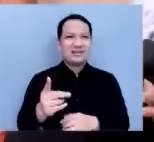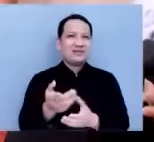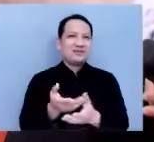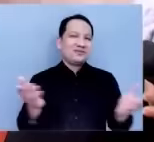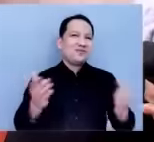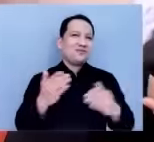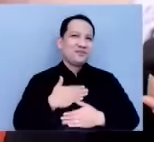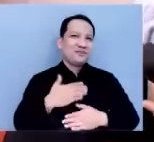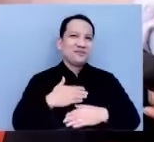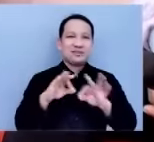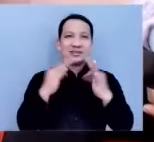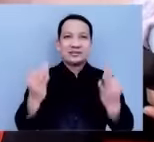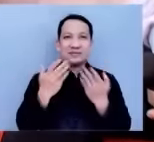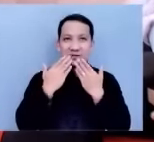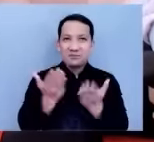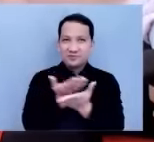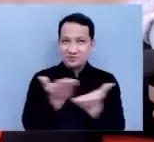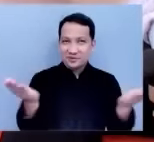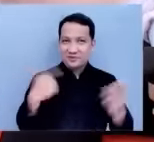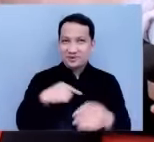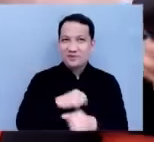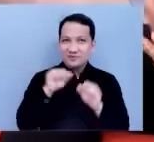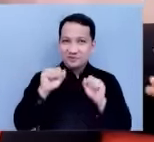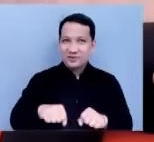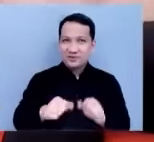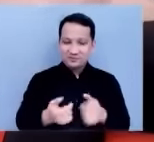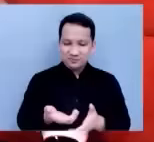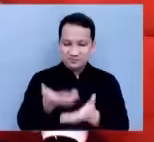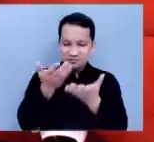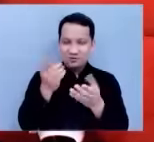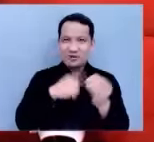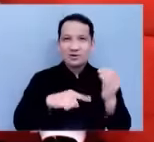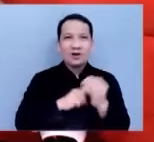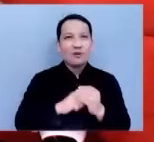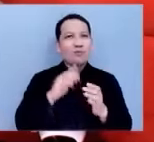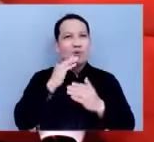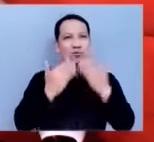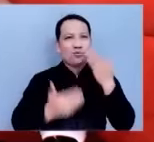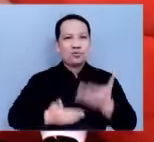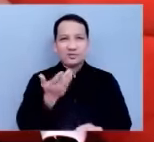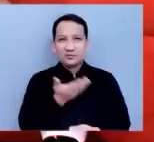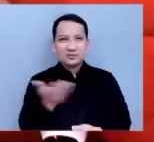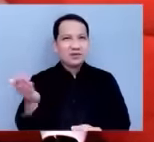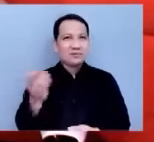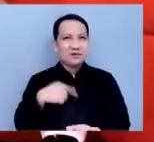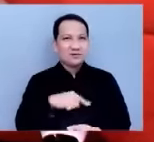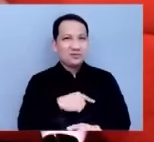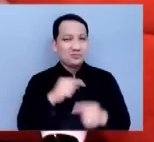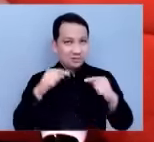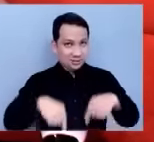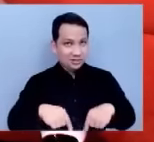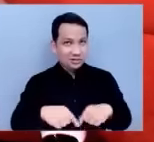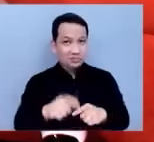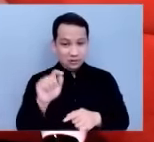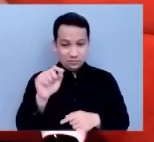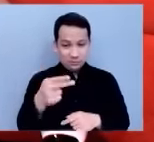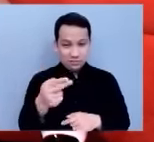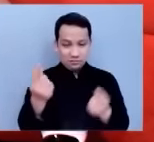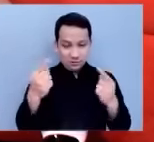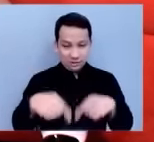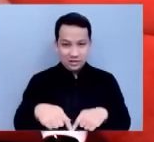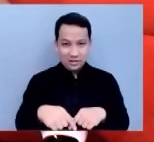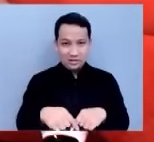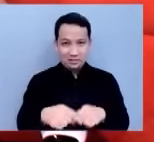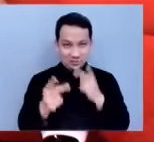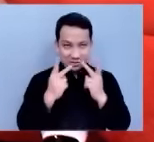nakakanta. Maraming salamat sa inyo. Thank you sa pagpapaunlak. Maraming salamat din sa pag-invite. Balik kayo dito, ha? Oh. Bisita ulit